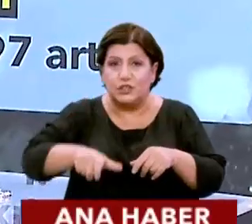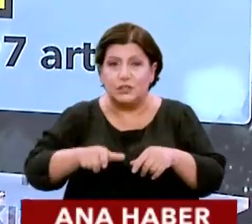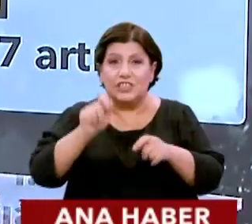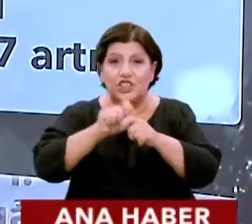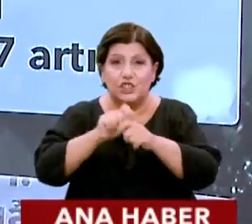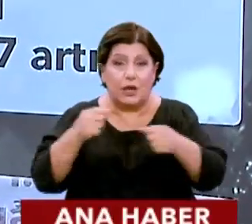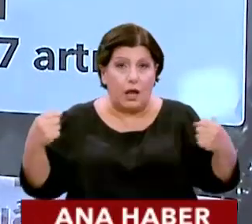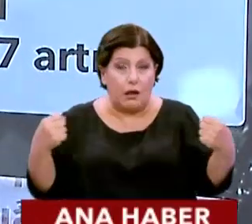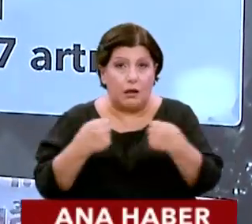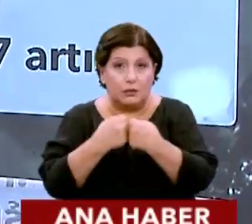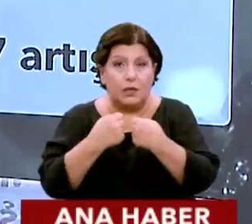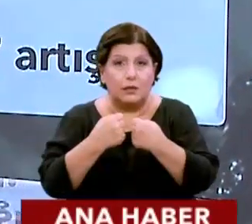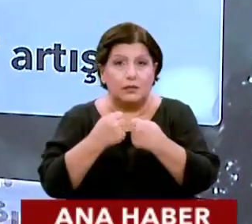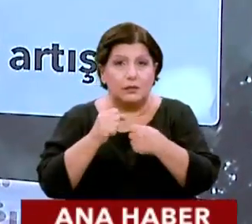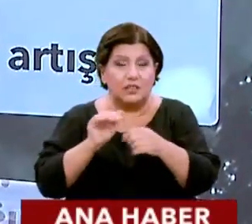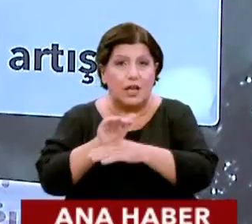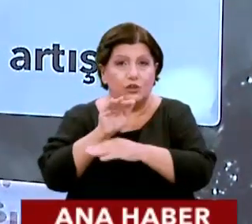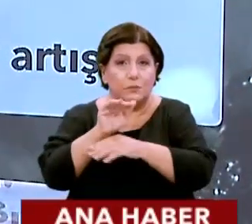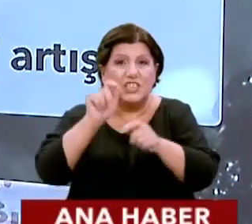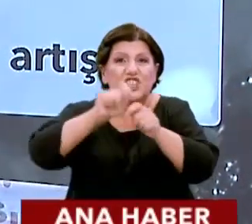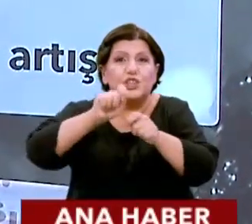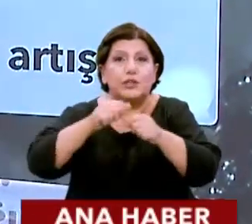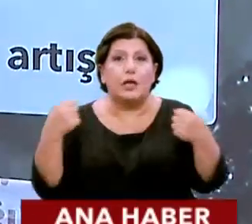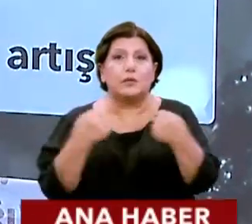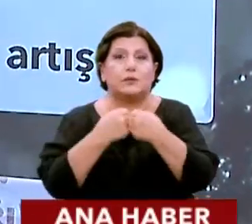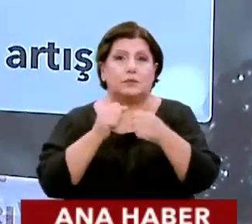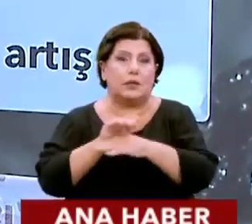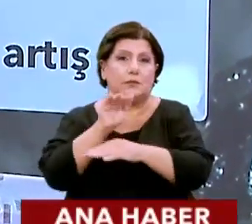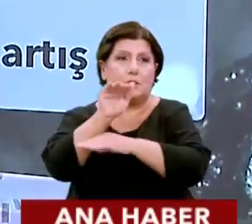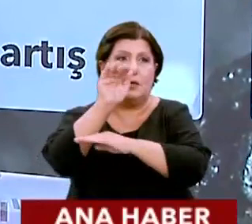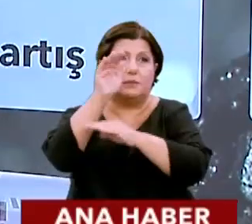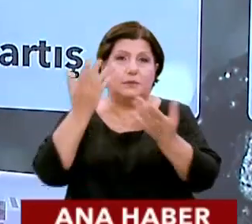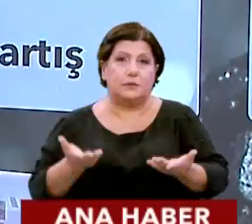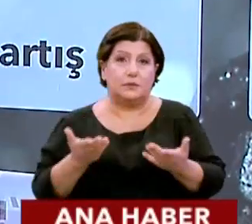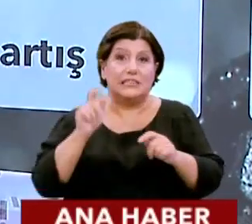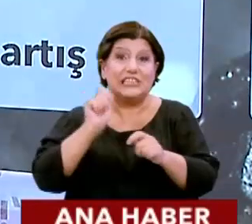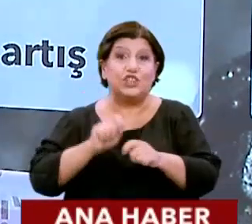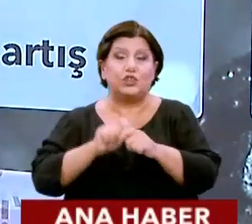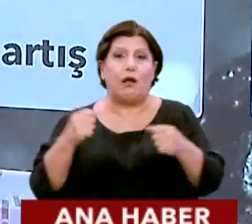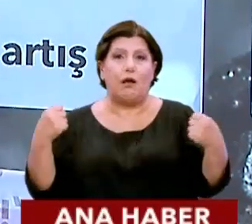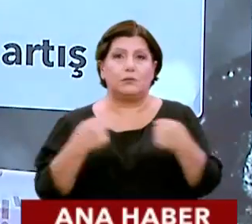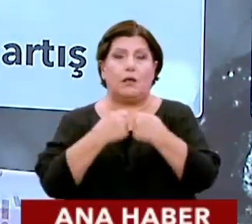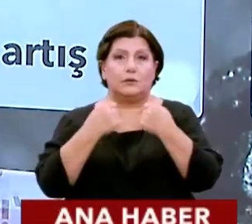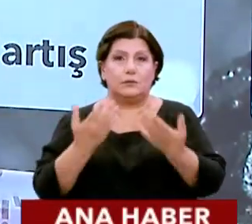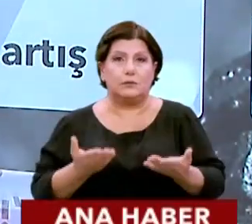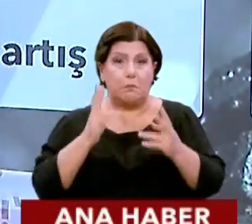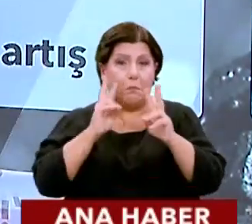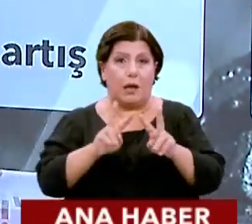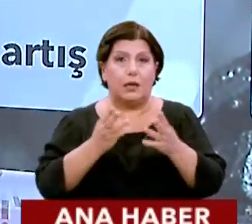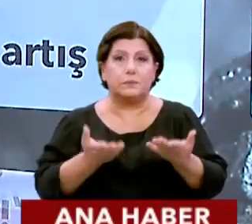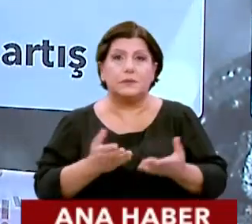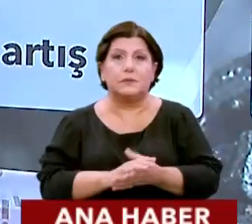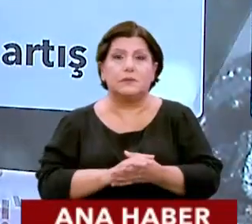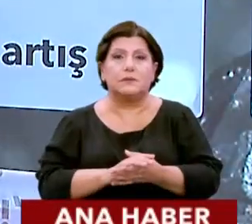kazasına yaşamış iş kazası yaşamış iş kazası Peki